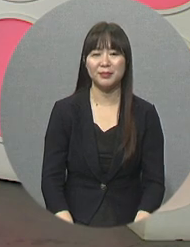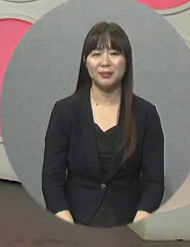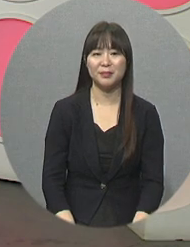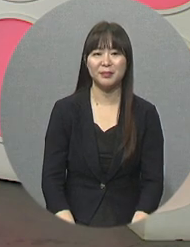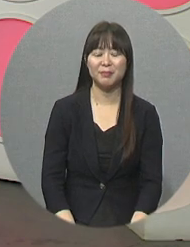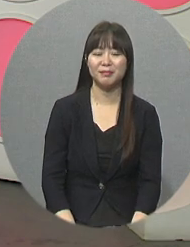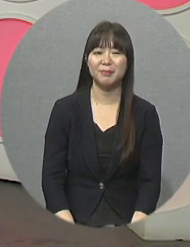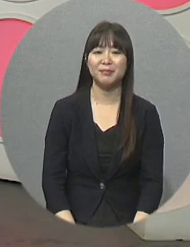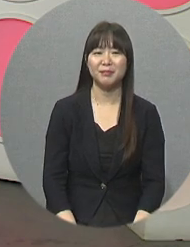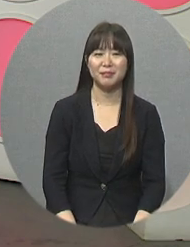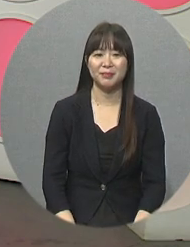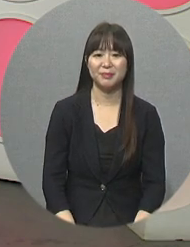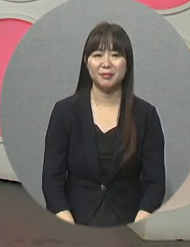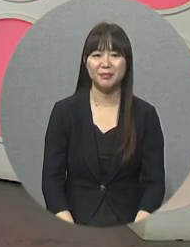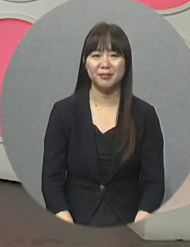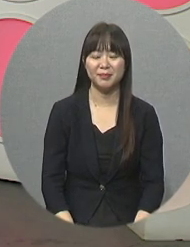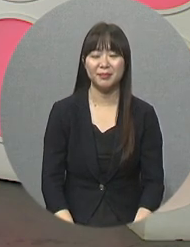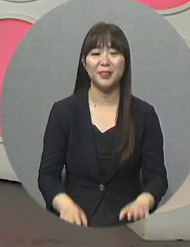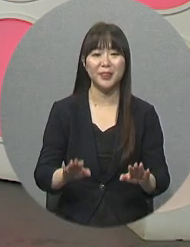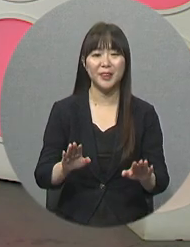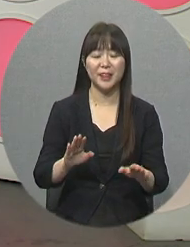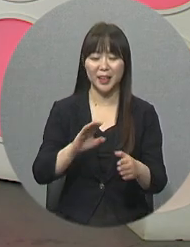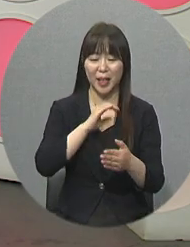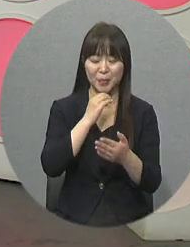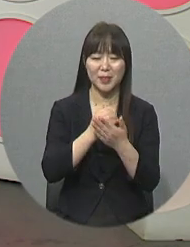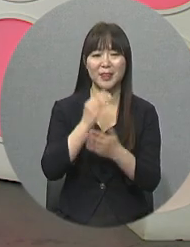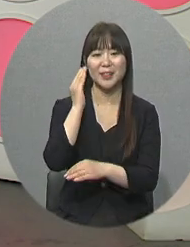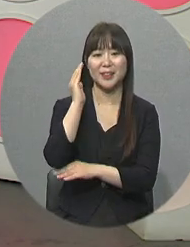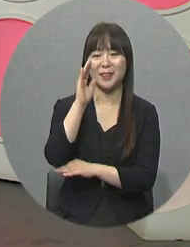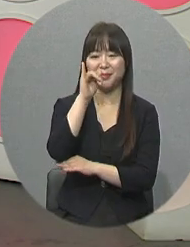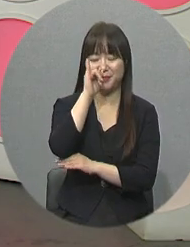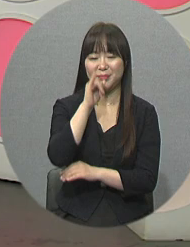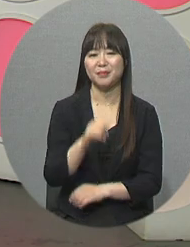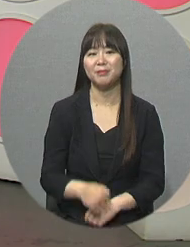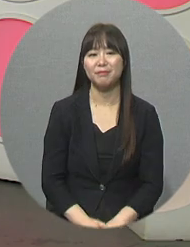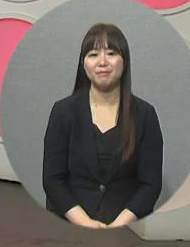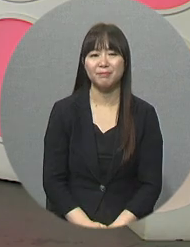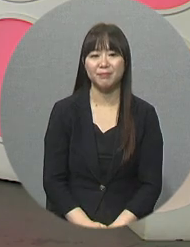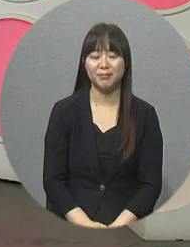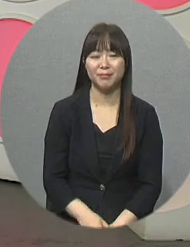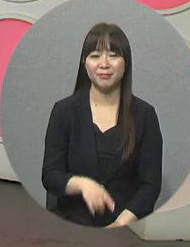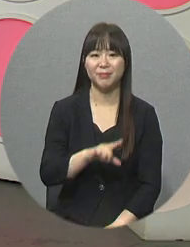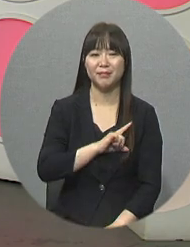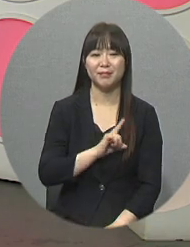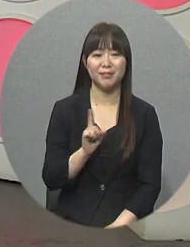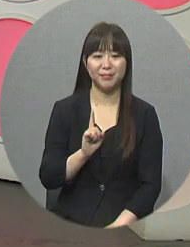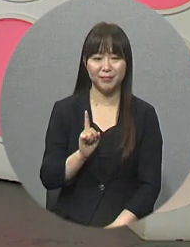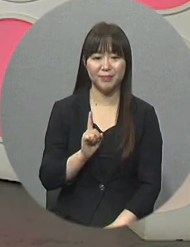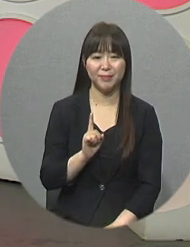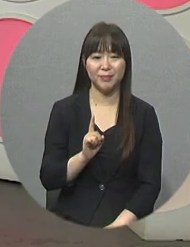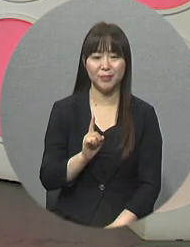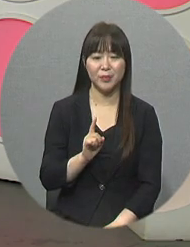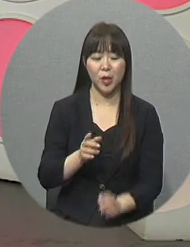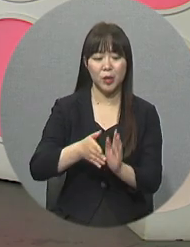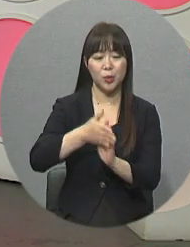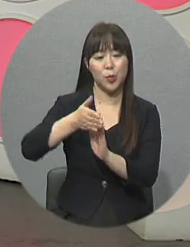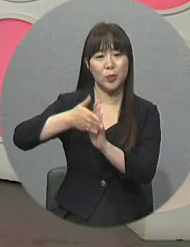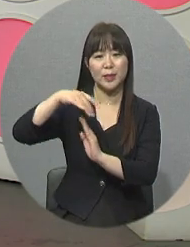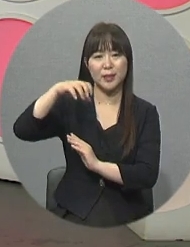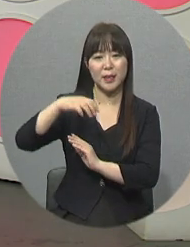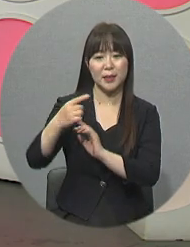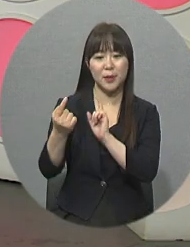자, 오늘 또 사연이 도착해 있습니다. 사연의 제목, 도시에서